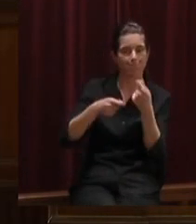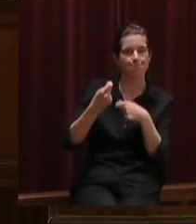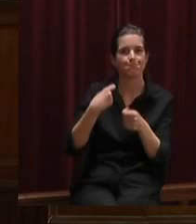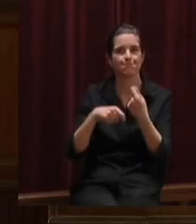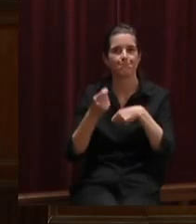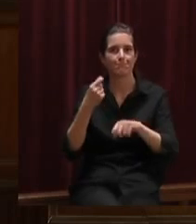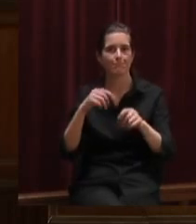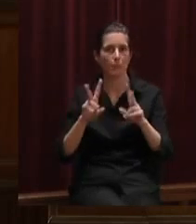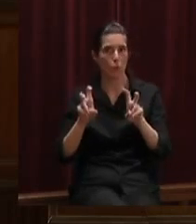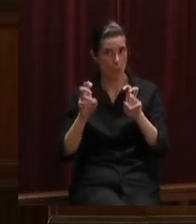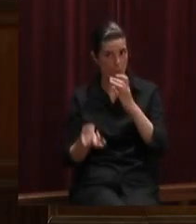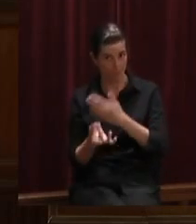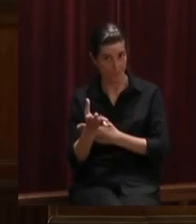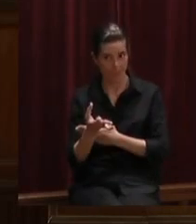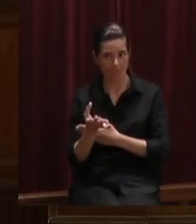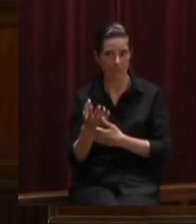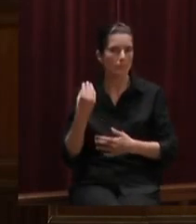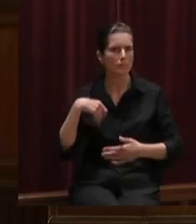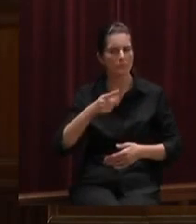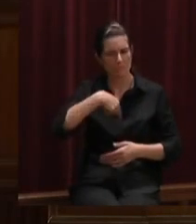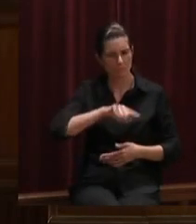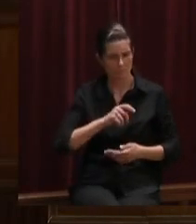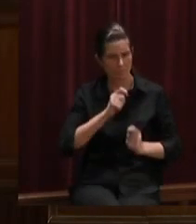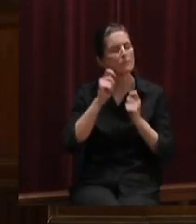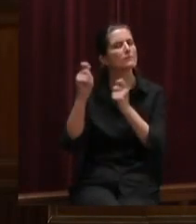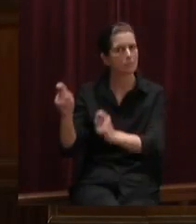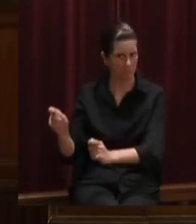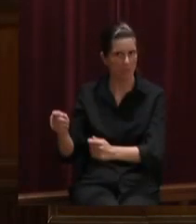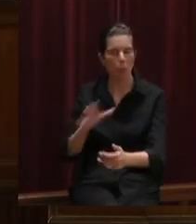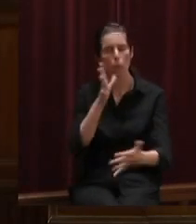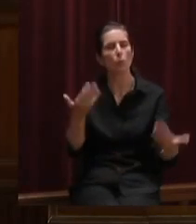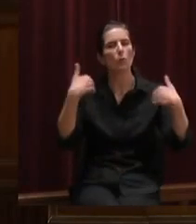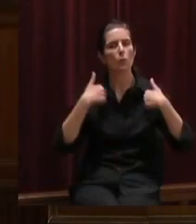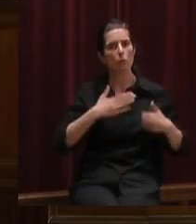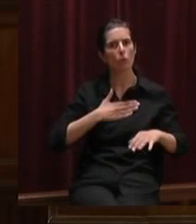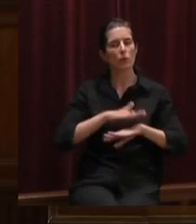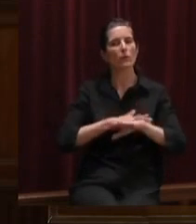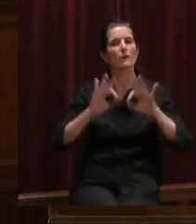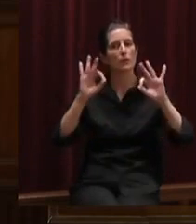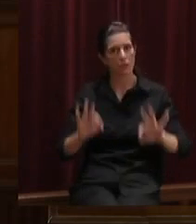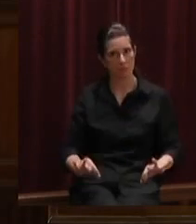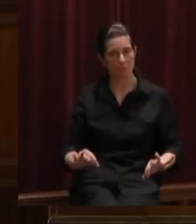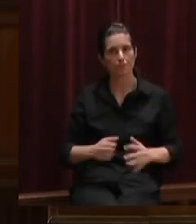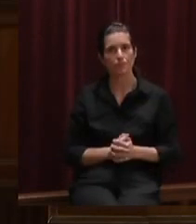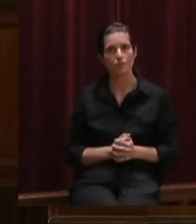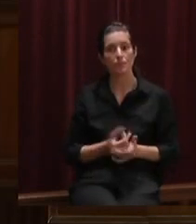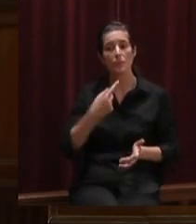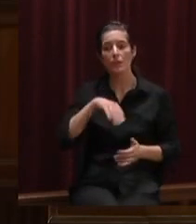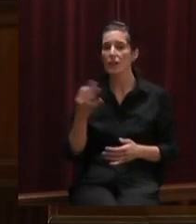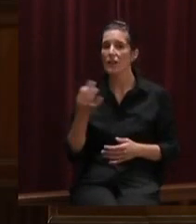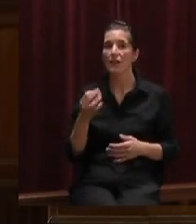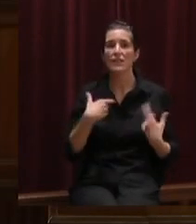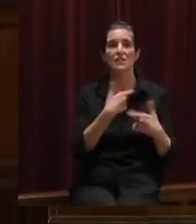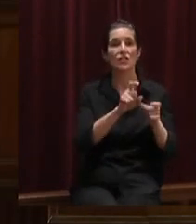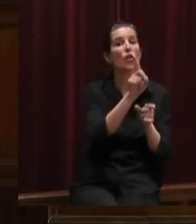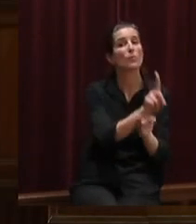això és el que tindran. Aquesta és la nostra responsabilitat. En línia similar, hem de treballar amb el nostre sector primari, que